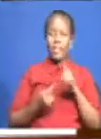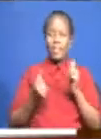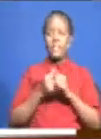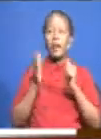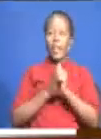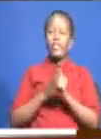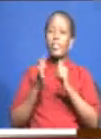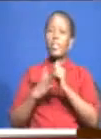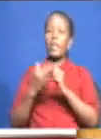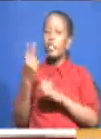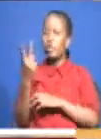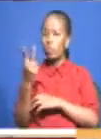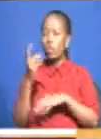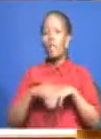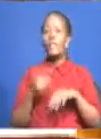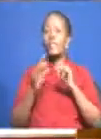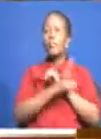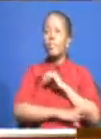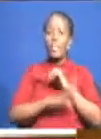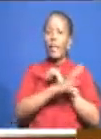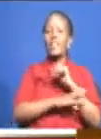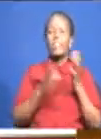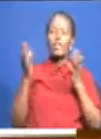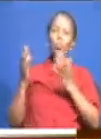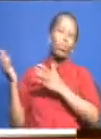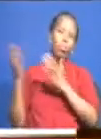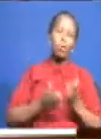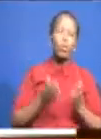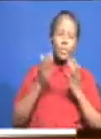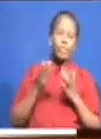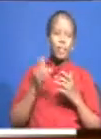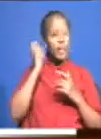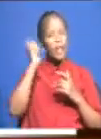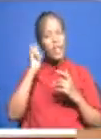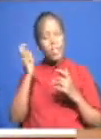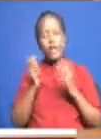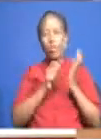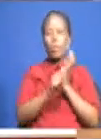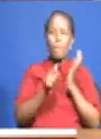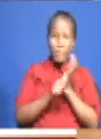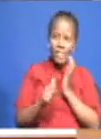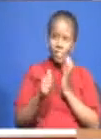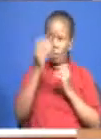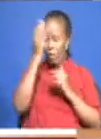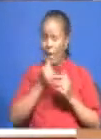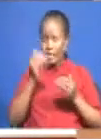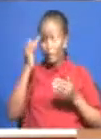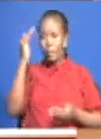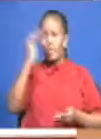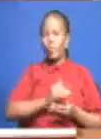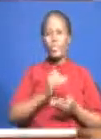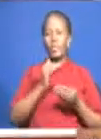1982 wakati nchi hii ilipolazimika kuagiza mahindi ya rangi manjano kutoka Mexico ili kupunguza nakisi ya